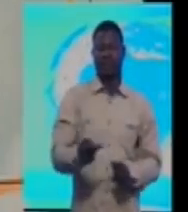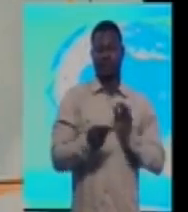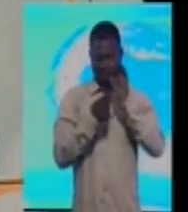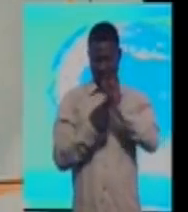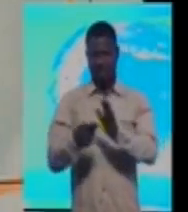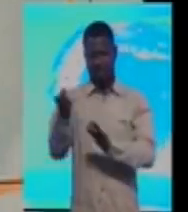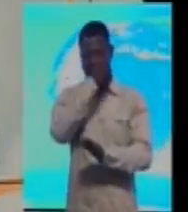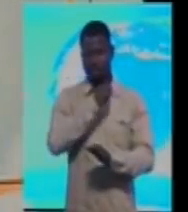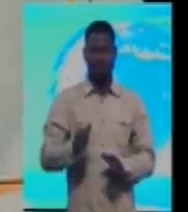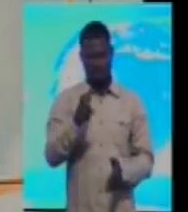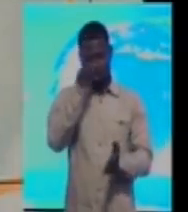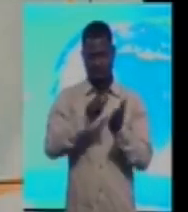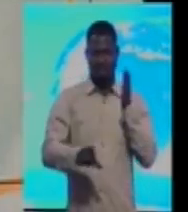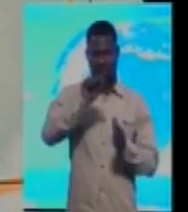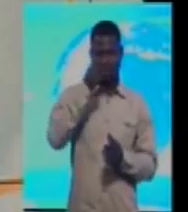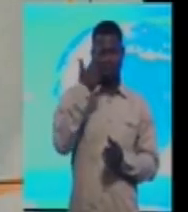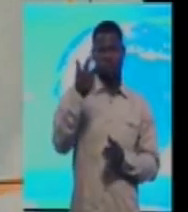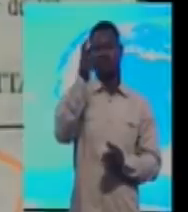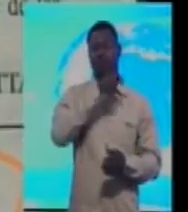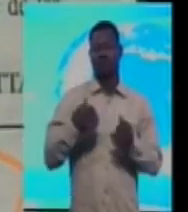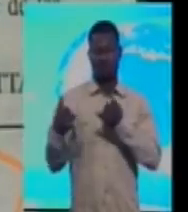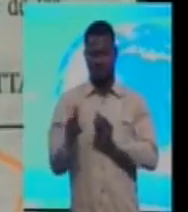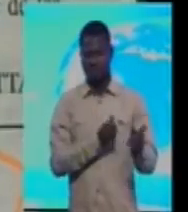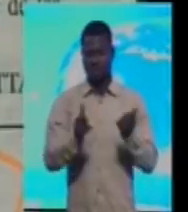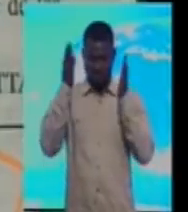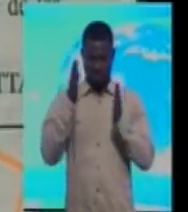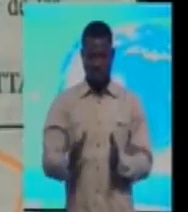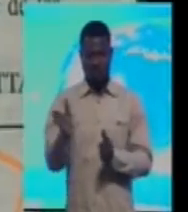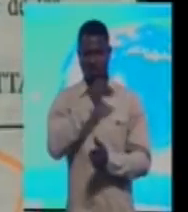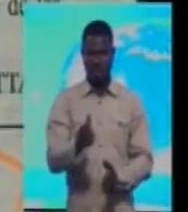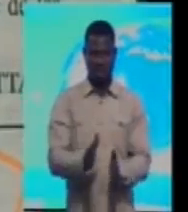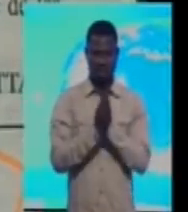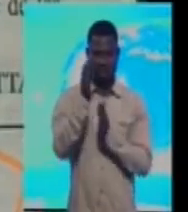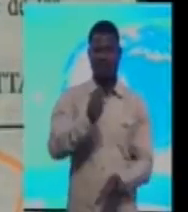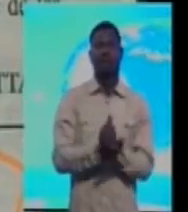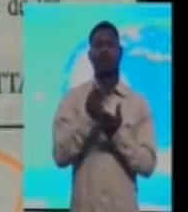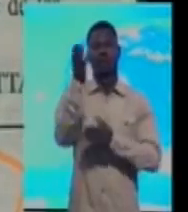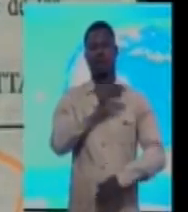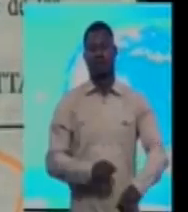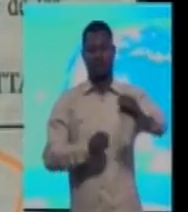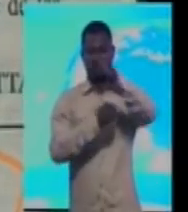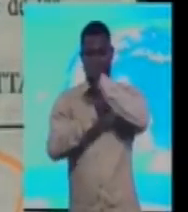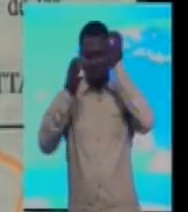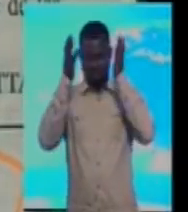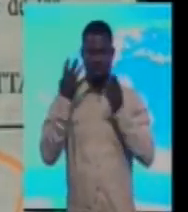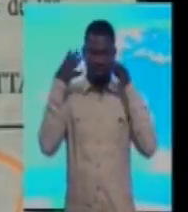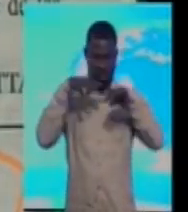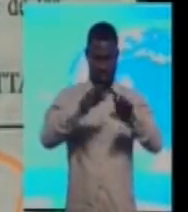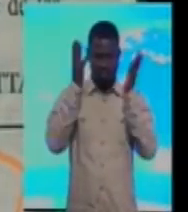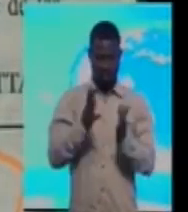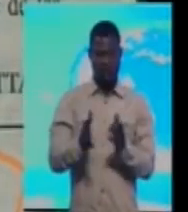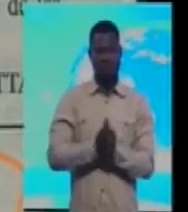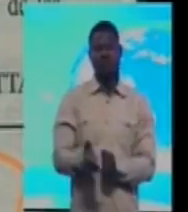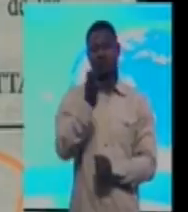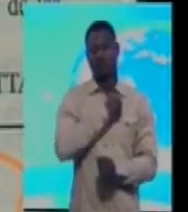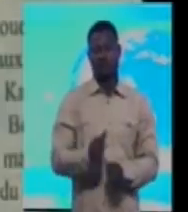joueurs convoqués par le sélectionneur national qui demande le soutien des supporters. C'est à partir de ce mercredi 13